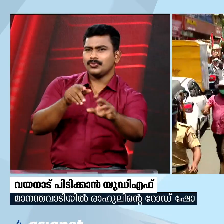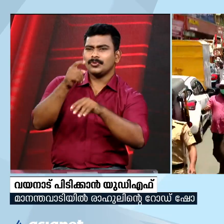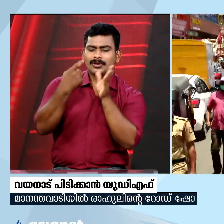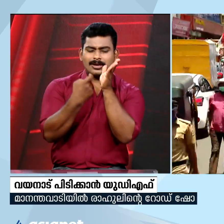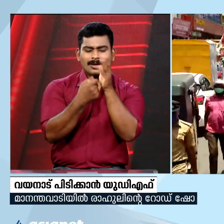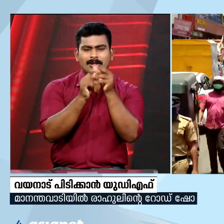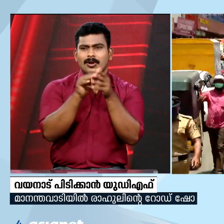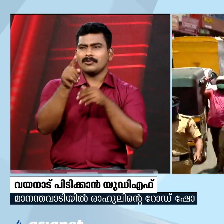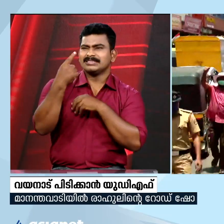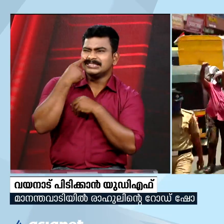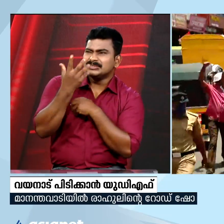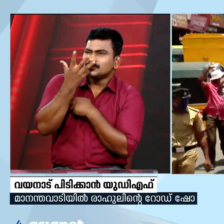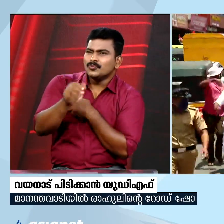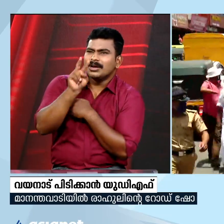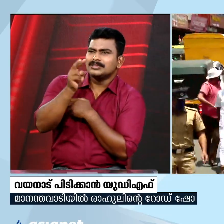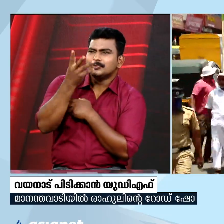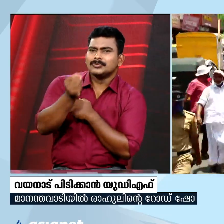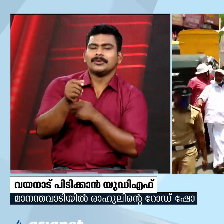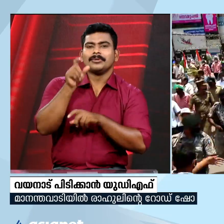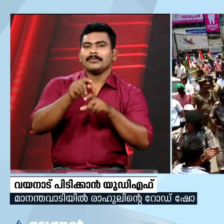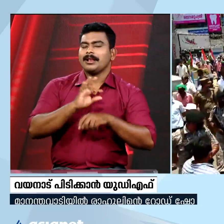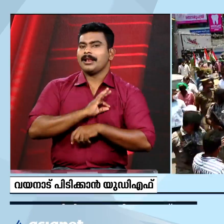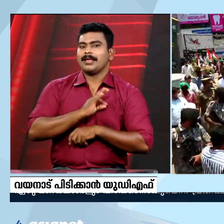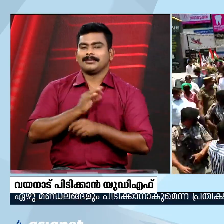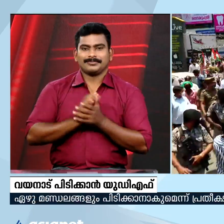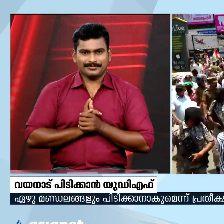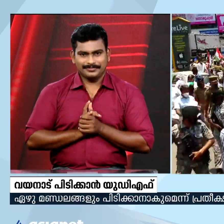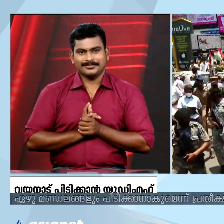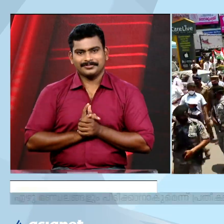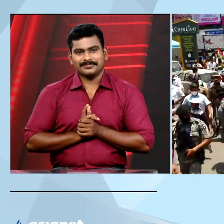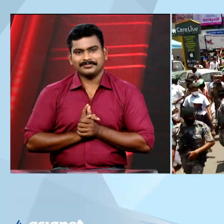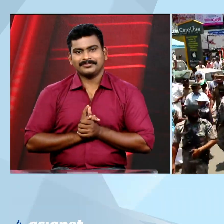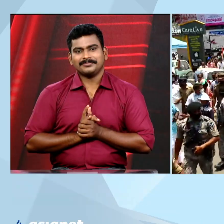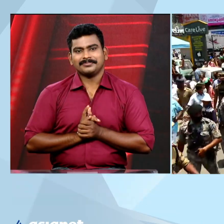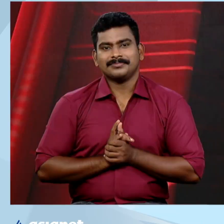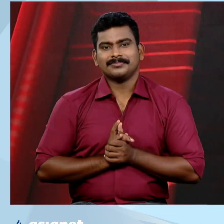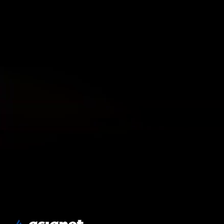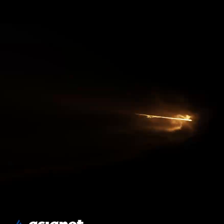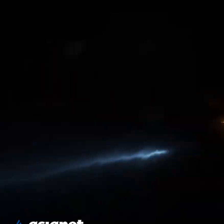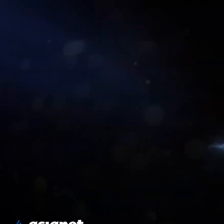ഏഷ്യാനെറ്റ് ന്യൂസ്, വയനാട്.